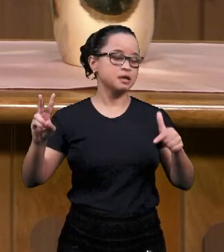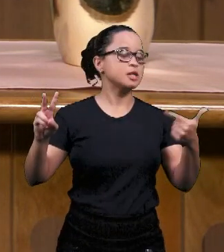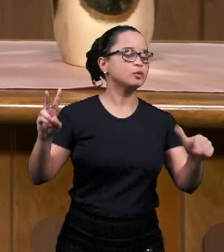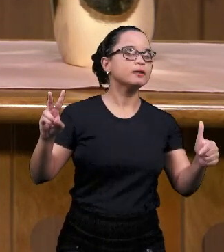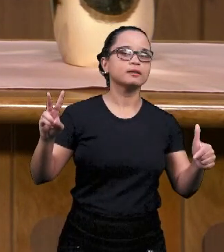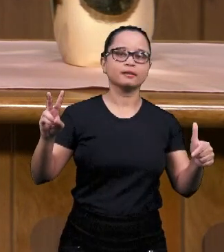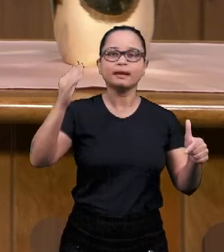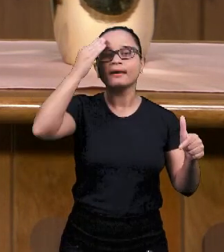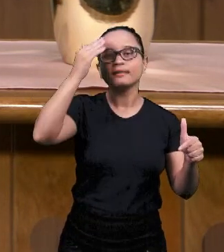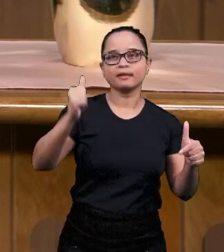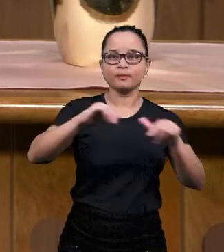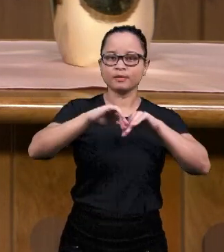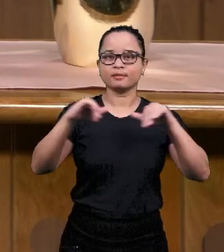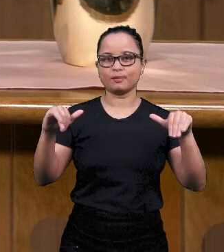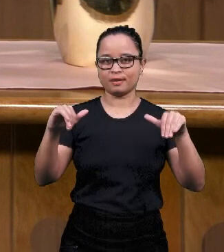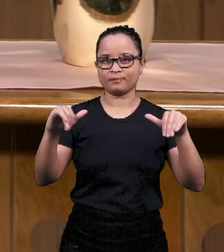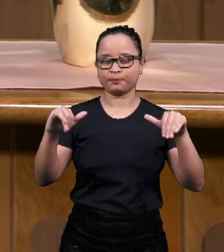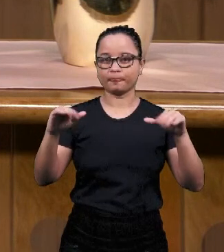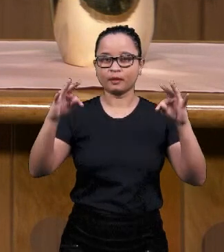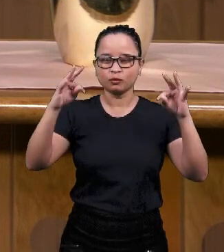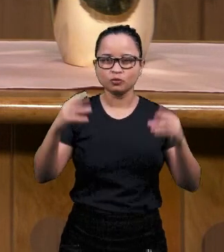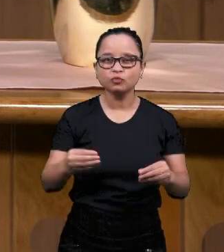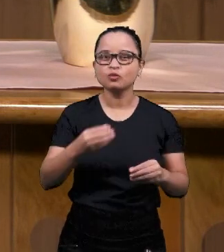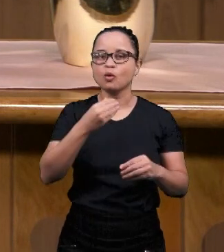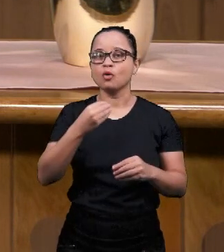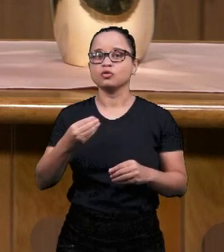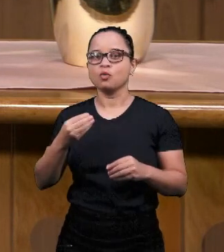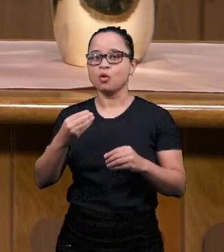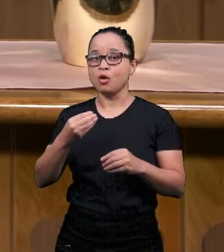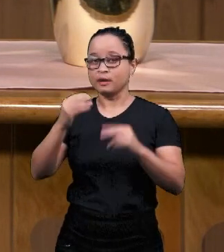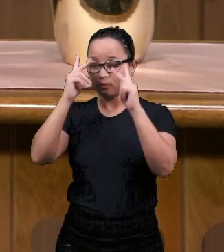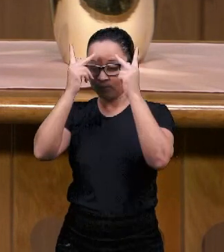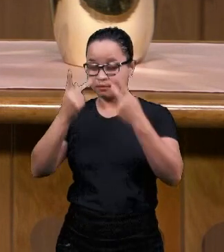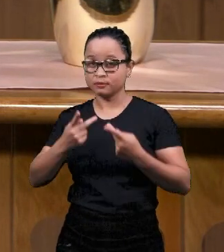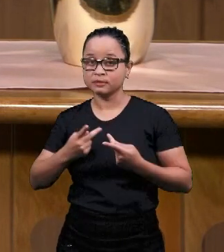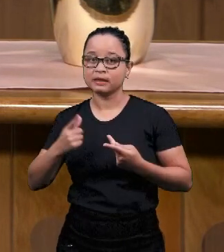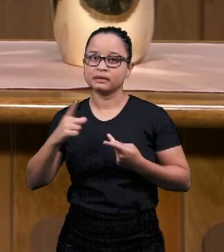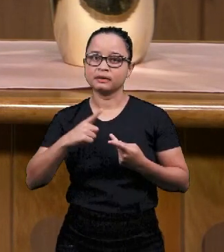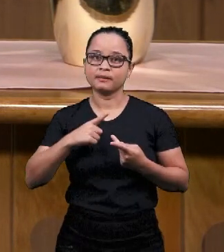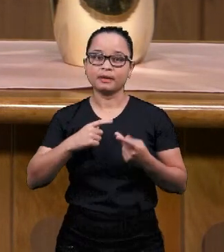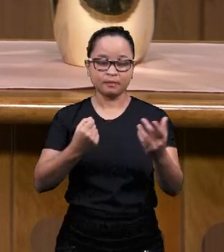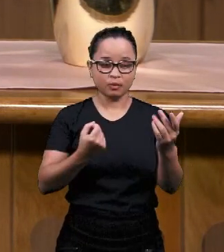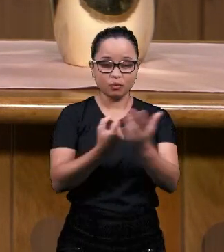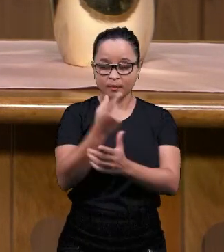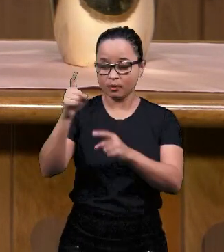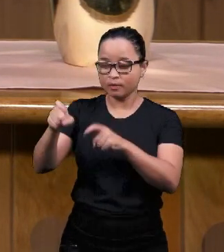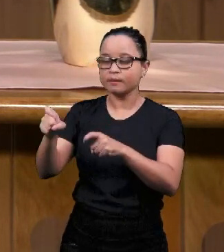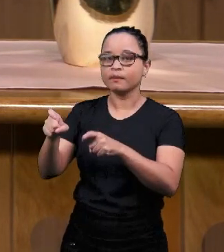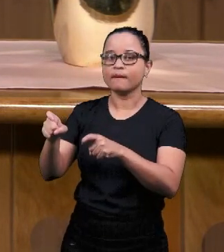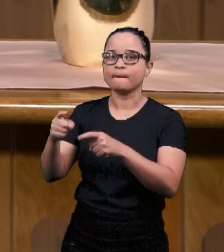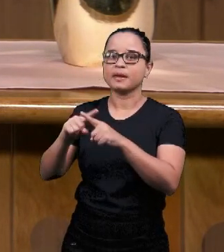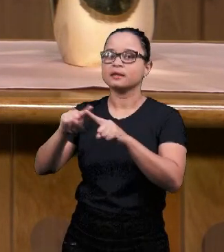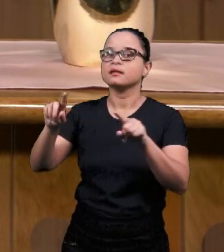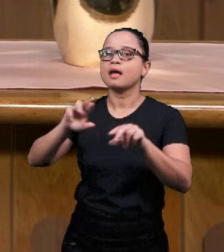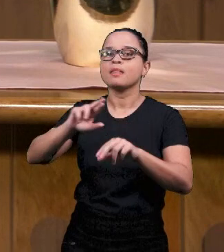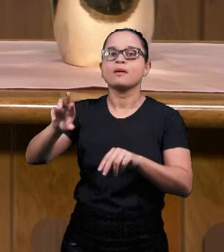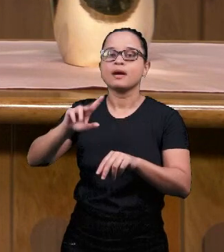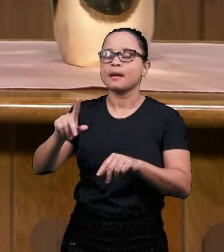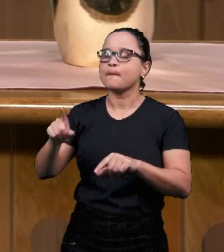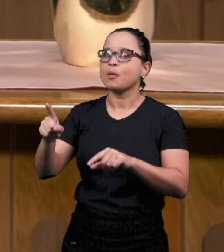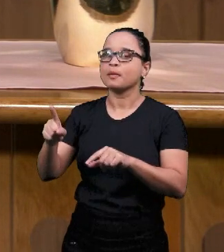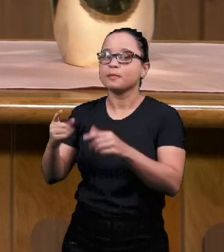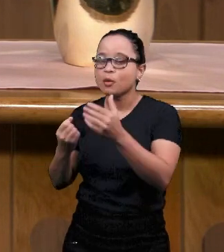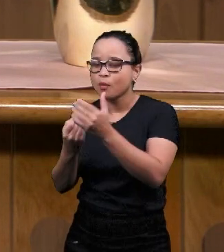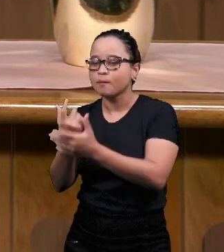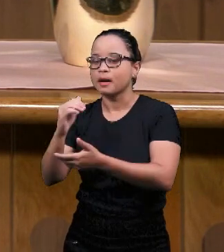имеет ценности перед вечностью. Все, что у него было, достаточно было купить поле, но не